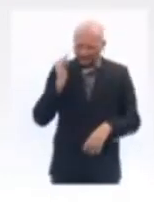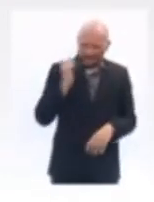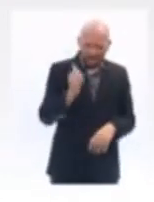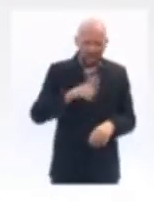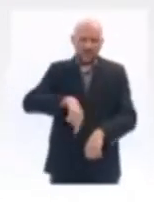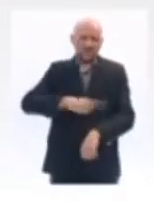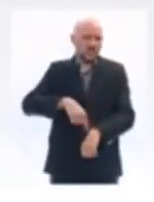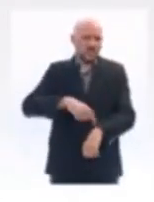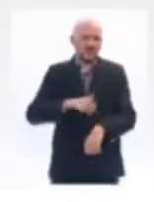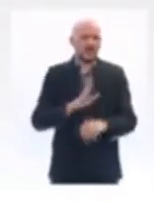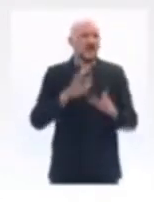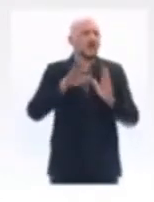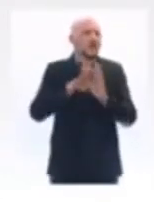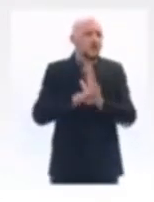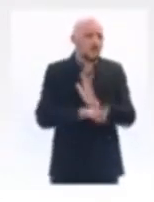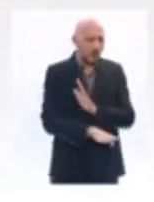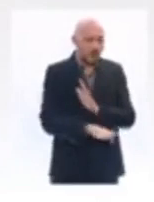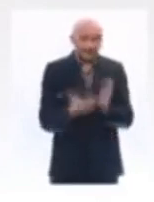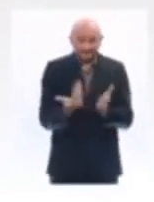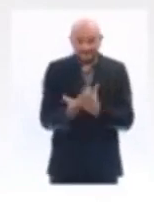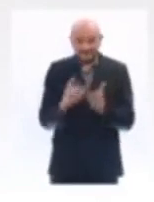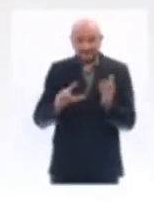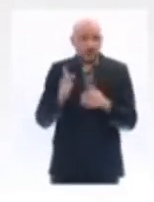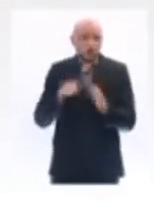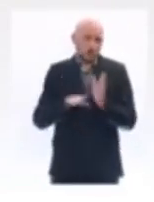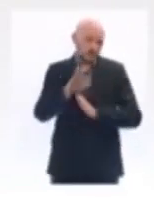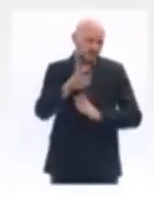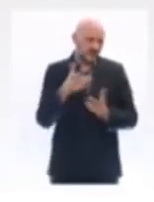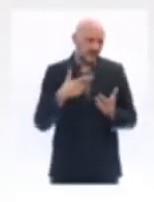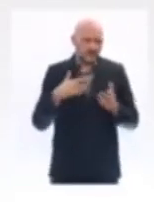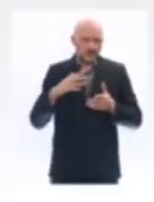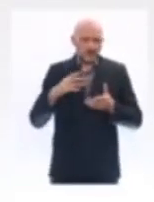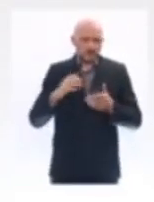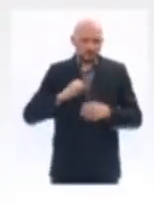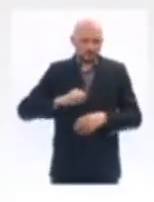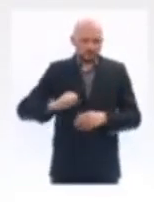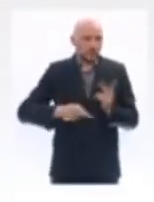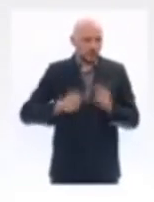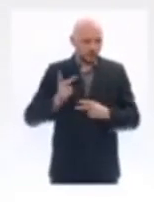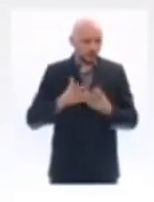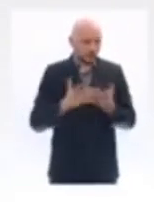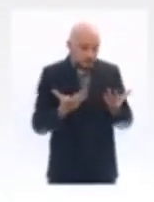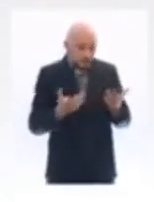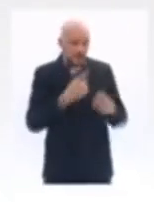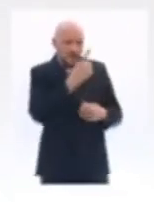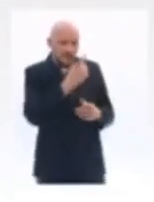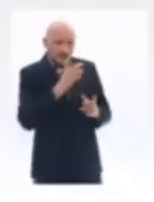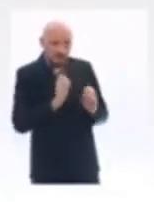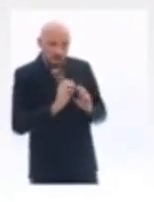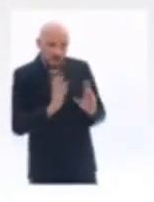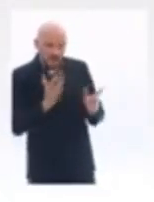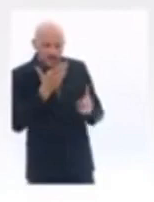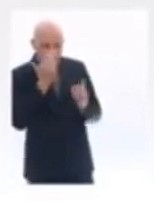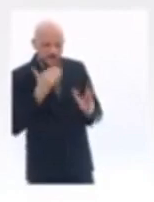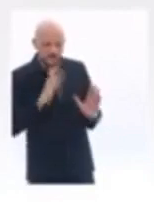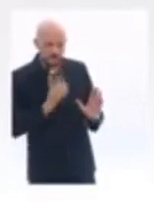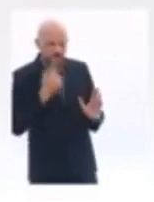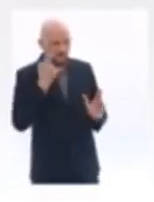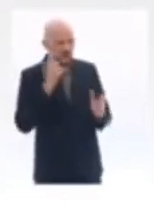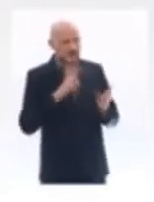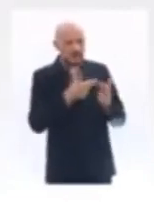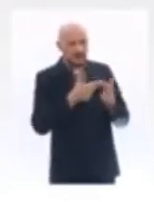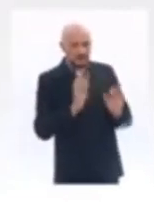Et puis l'effet du couvre-feu que nous ne mesurons pas encore et dont nous espérons aussi qu'il permettra de renforcer l'action déterminée des pouvoirs